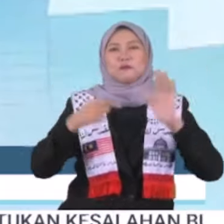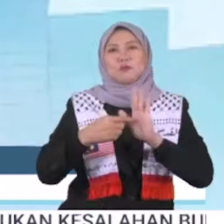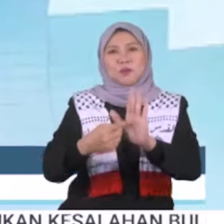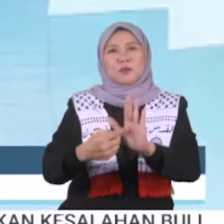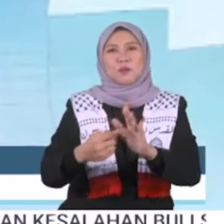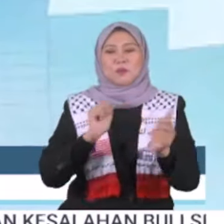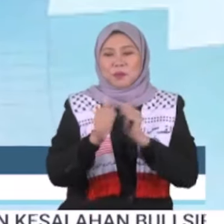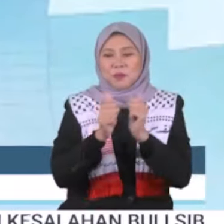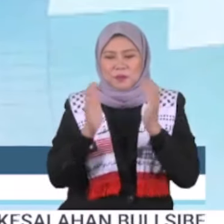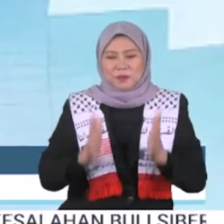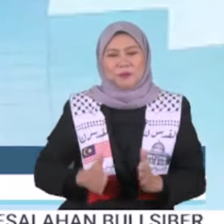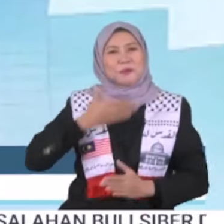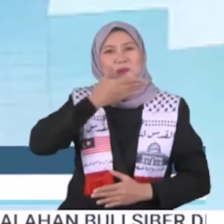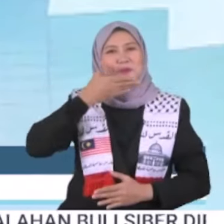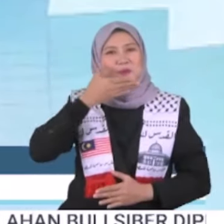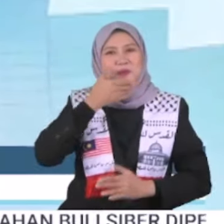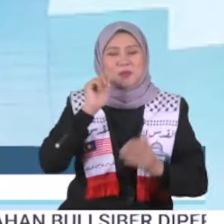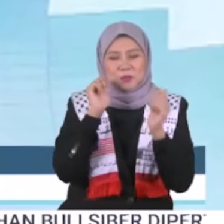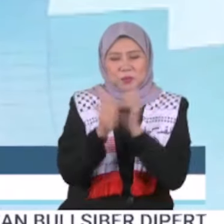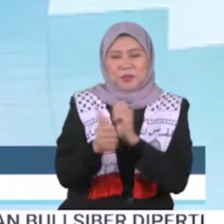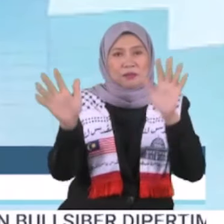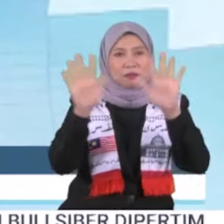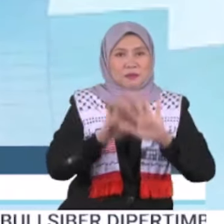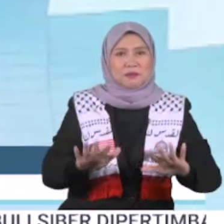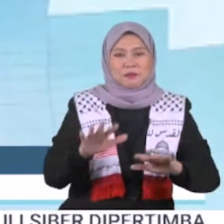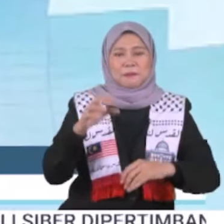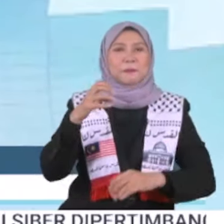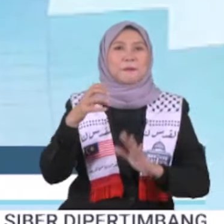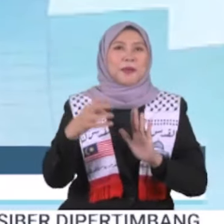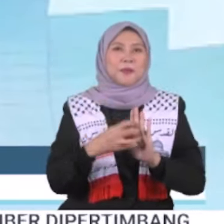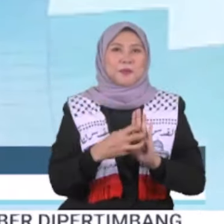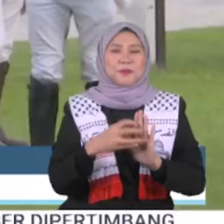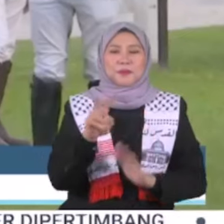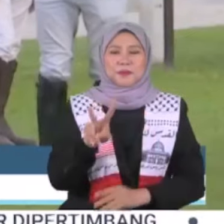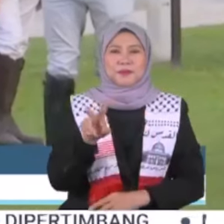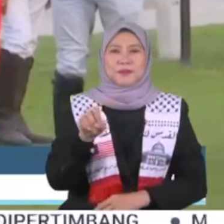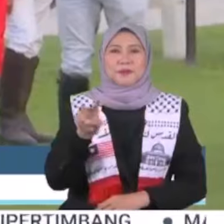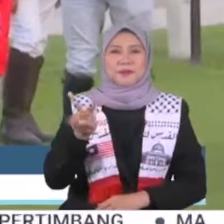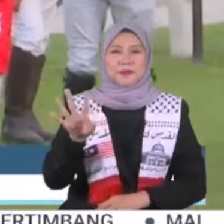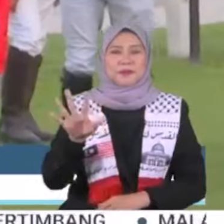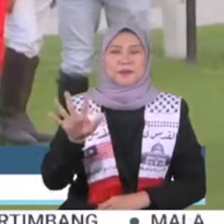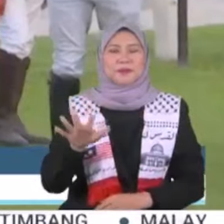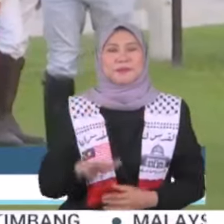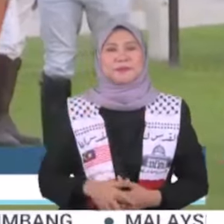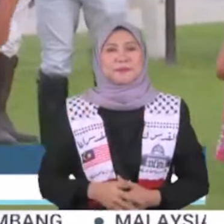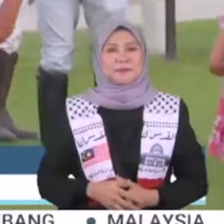mengetengahkan atlet muda menjelang Sukan SEA Bangkok 2025.